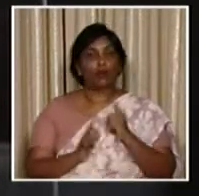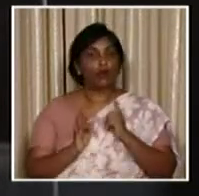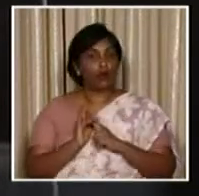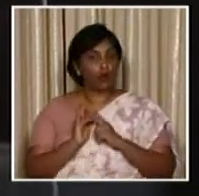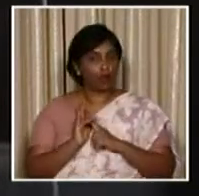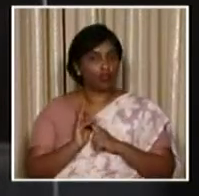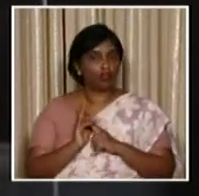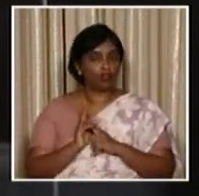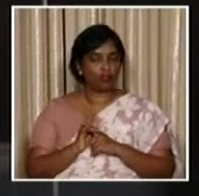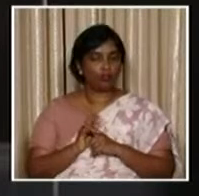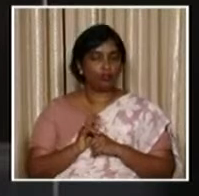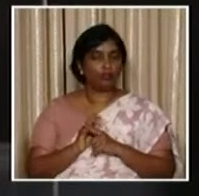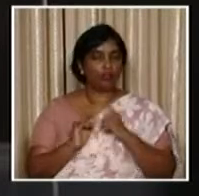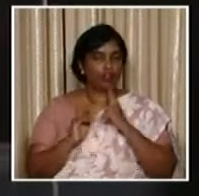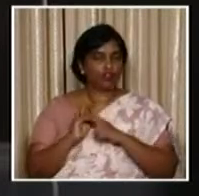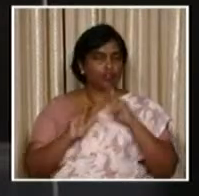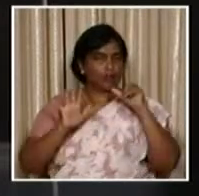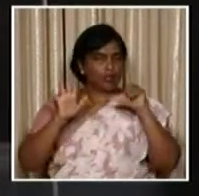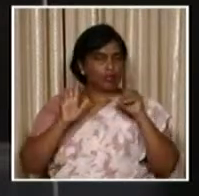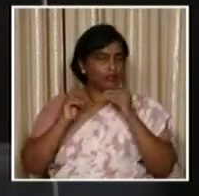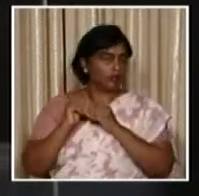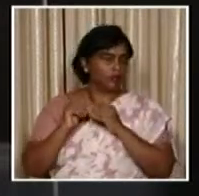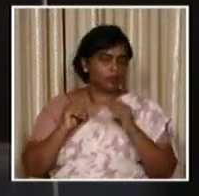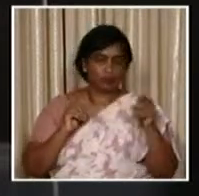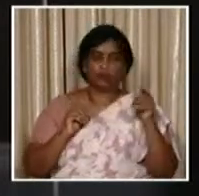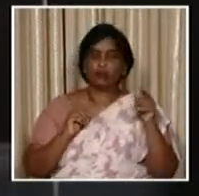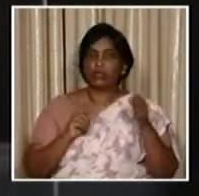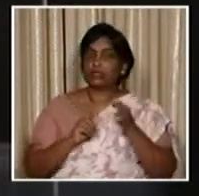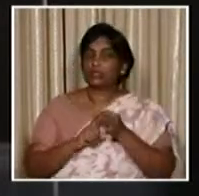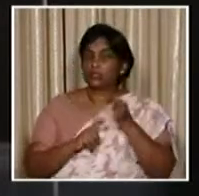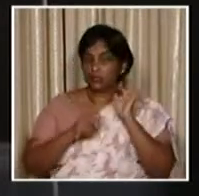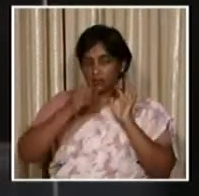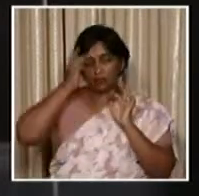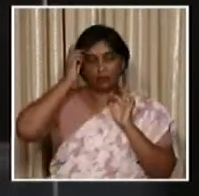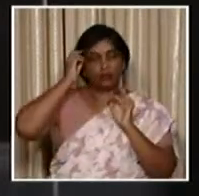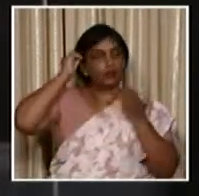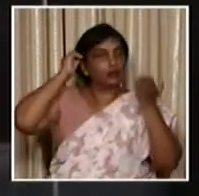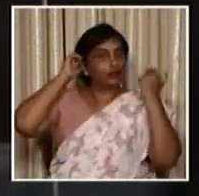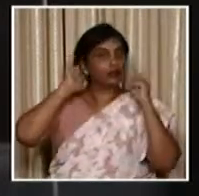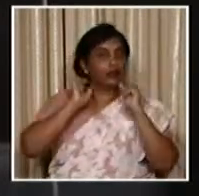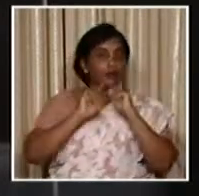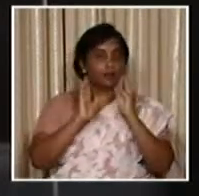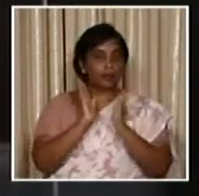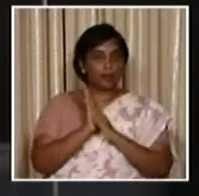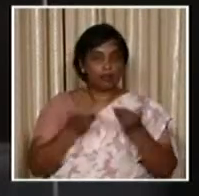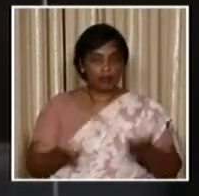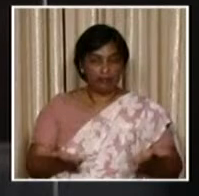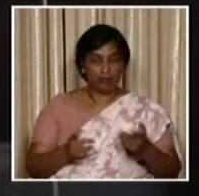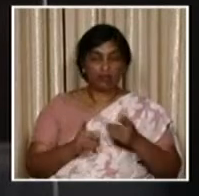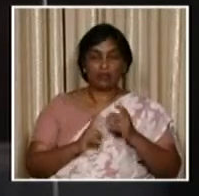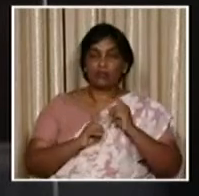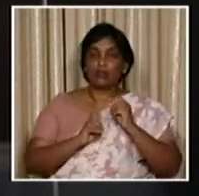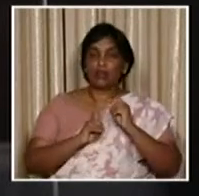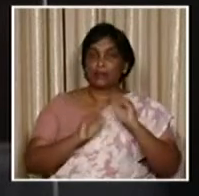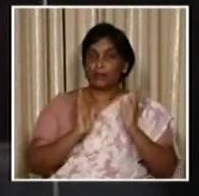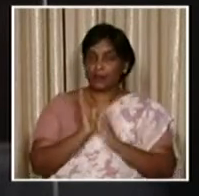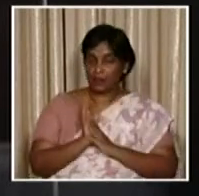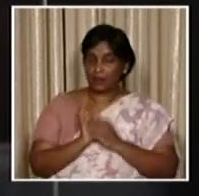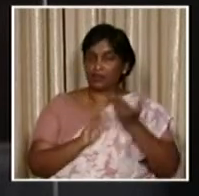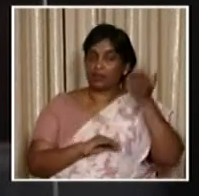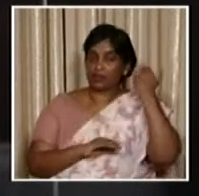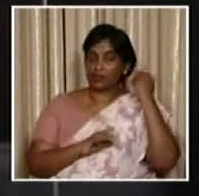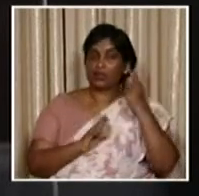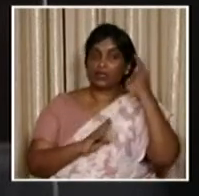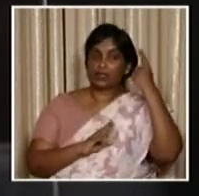Oktober ini lah, Oktober hati enda ini lah, janadipati, evakat agamati, wartaman janadipati, hutat, evakat itu